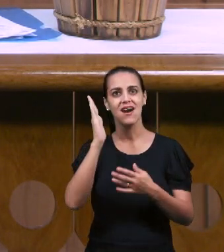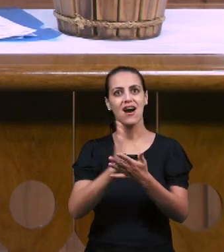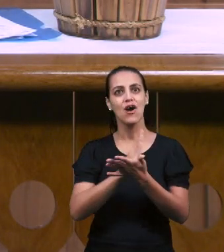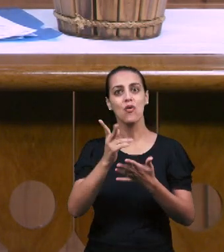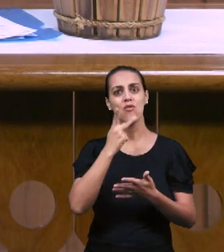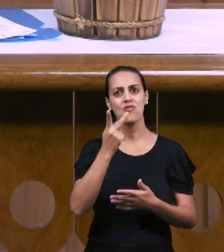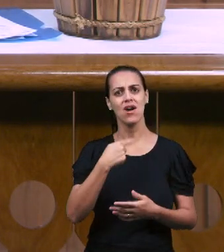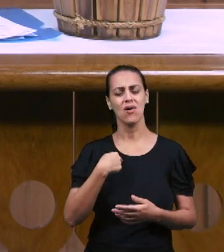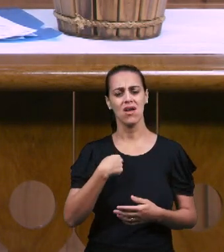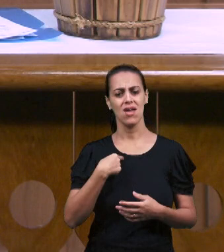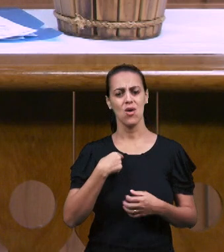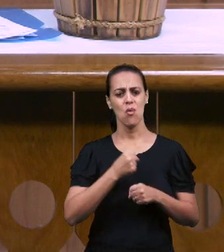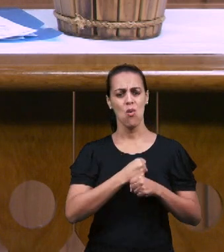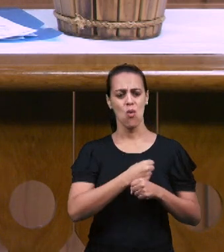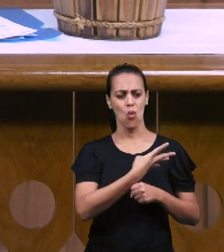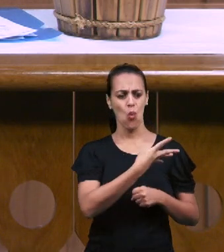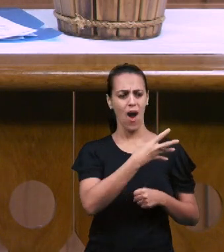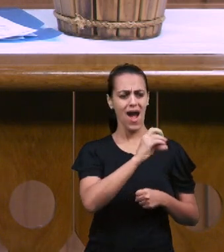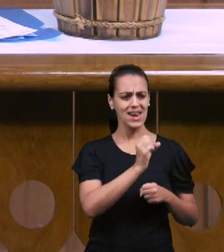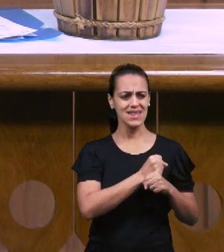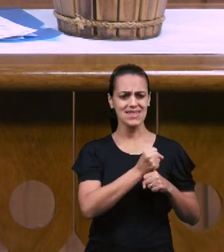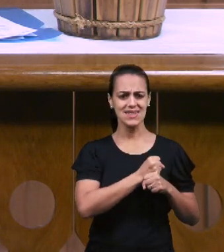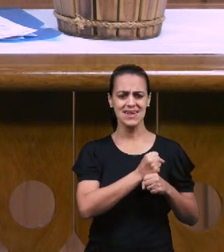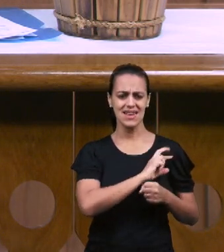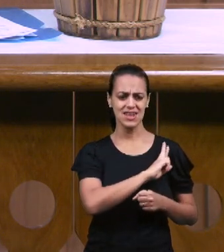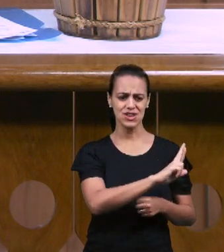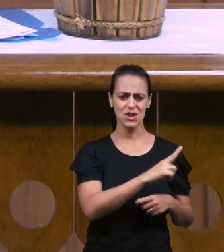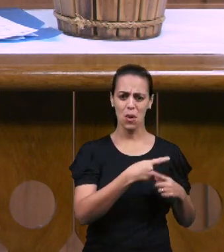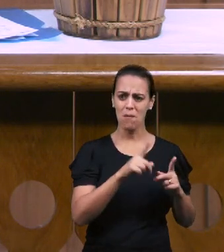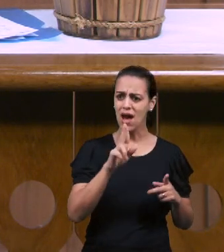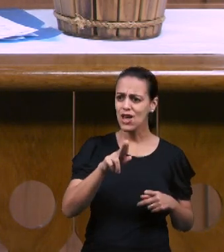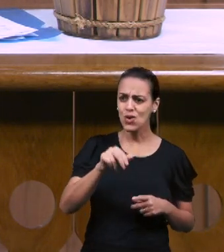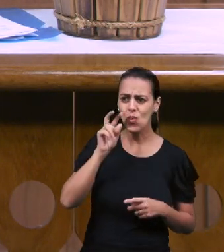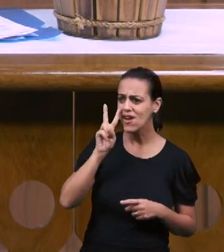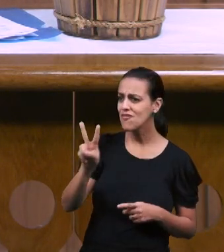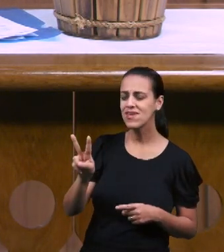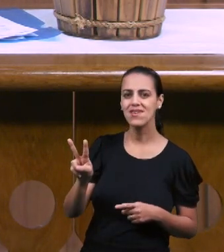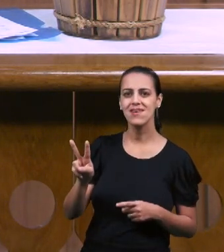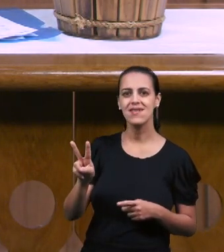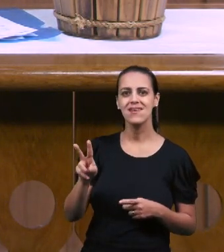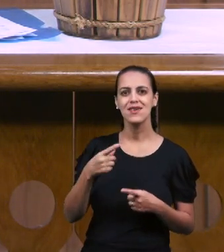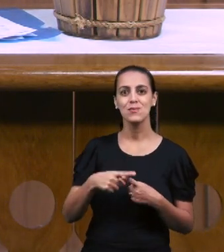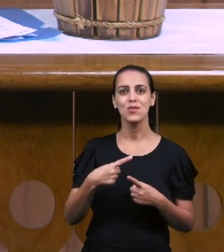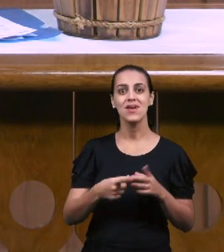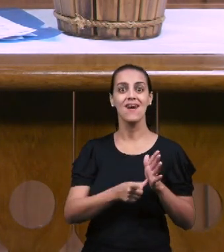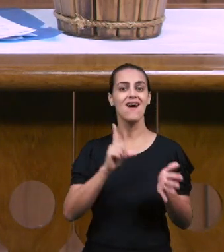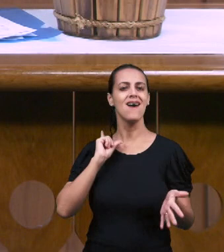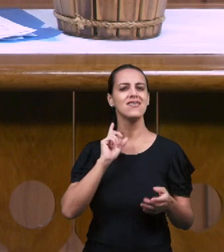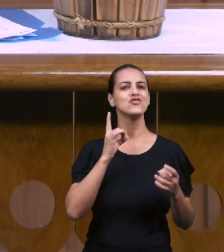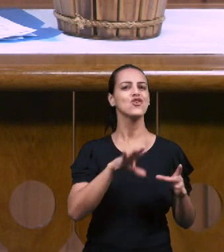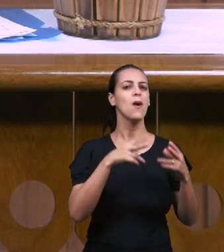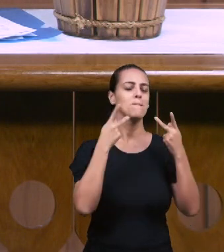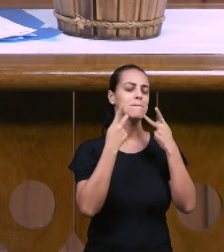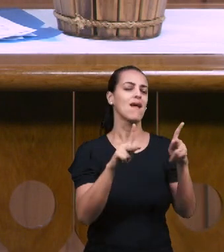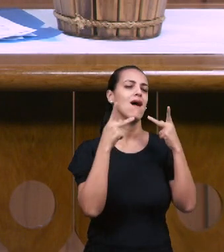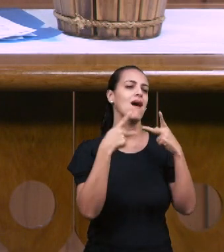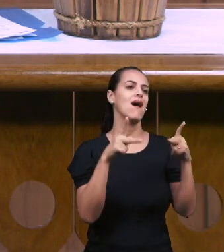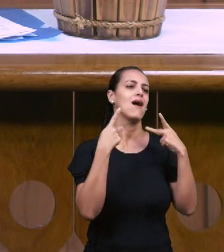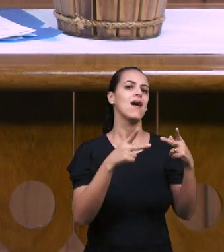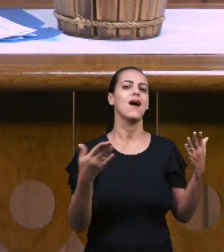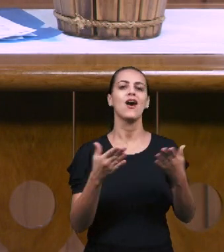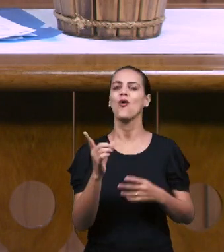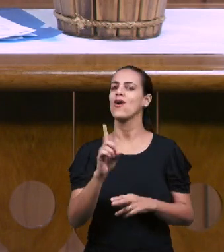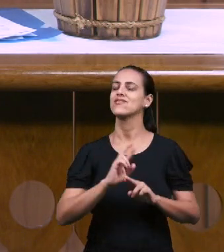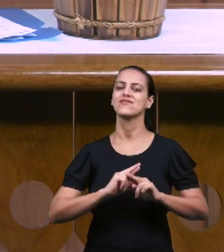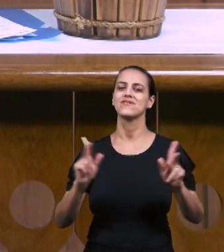je suis à 40 ans et je n'ai jamais vu cela. Vous savez pourquoi? Parce qu'ils n'écoutaient que la prédication. Maintenant, ils participent